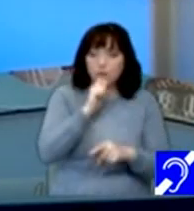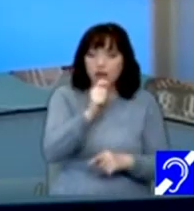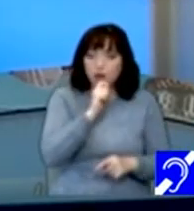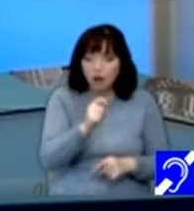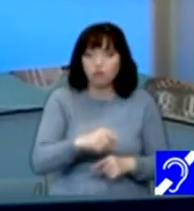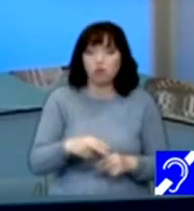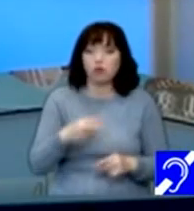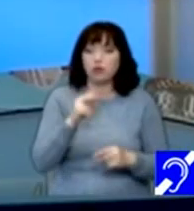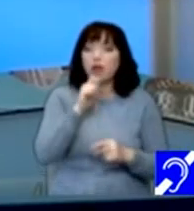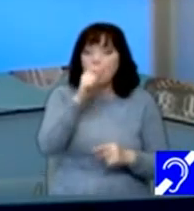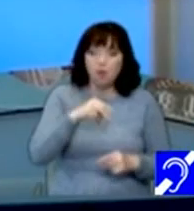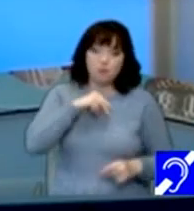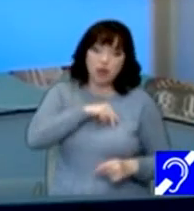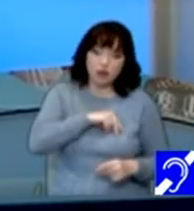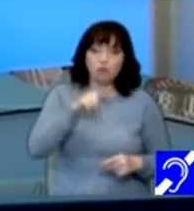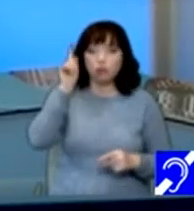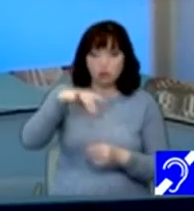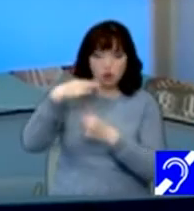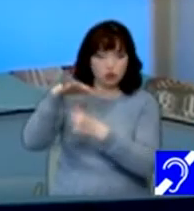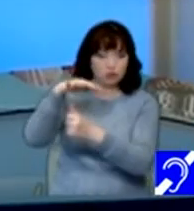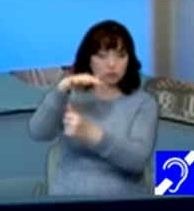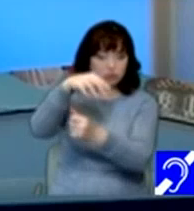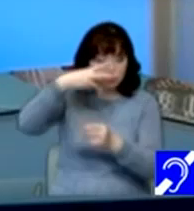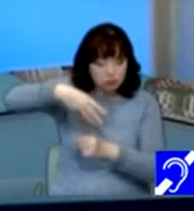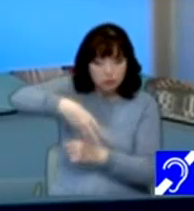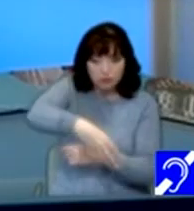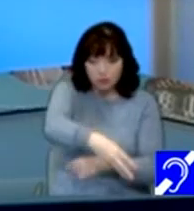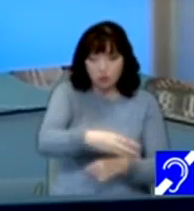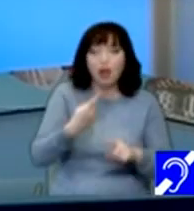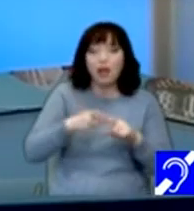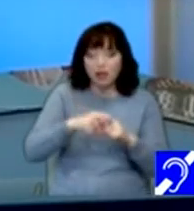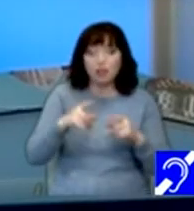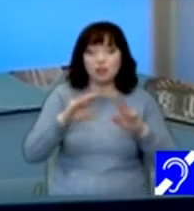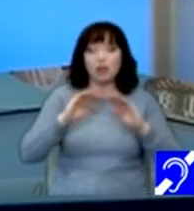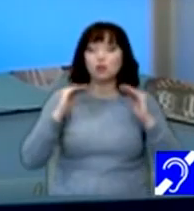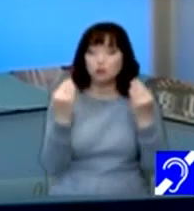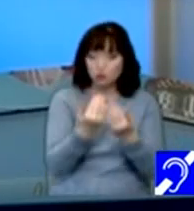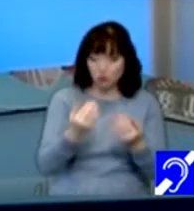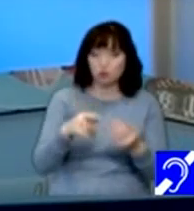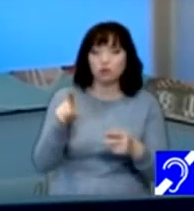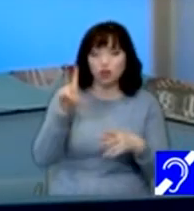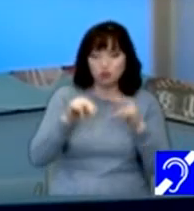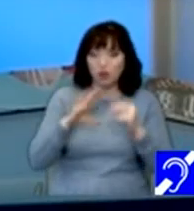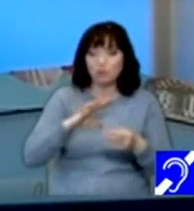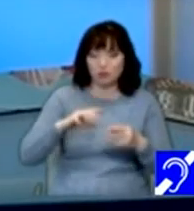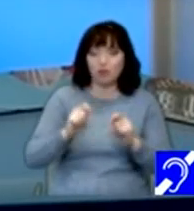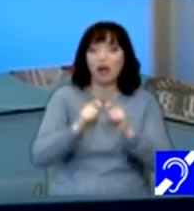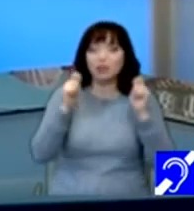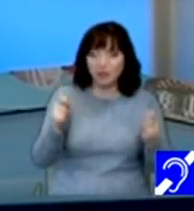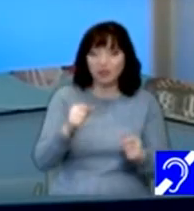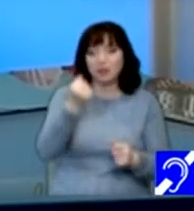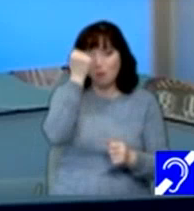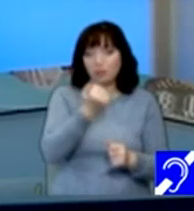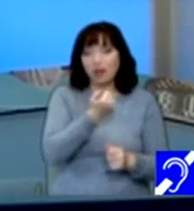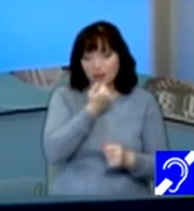microfoane, lavaliere și chiar o dronă. Studioul de televiziune este înființat printr-un acord de colaborare între Universitatea de Stat